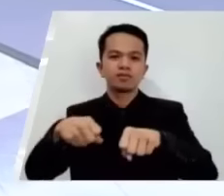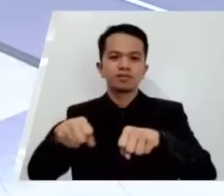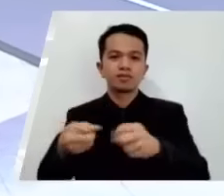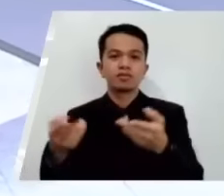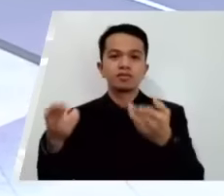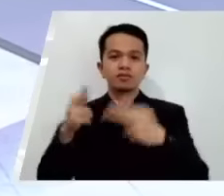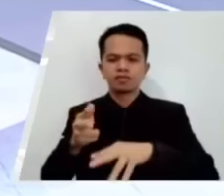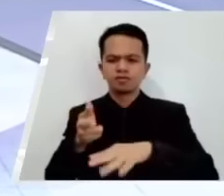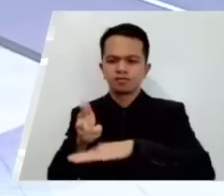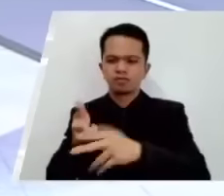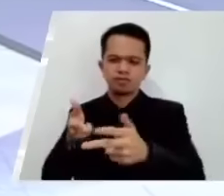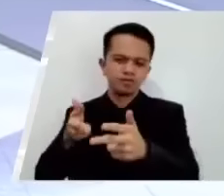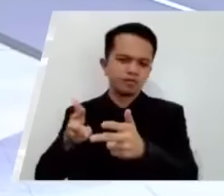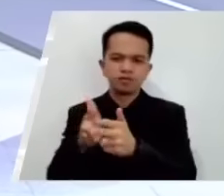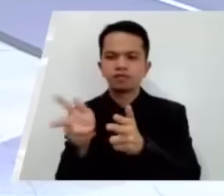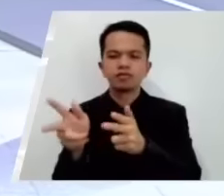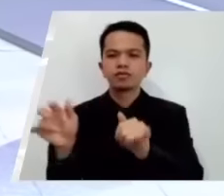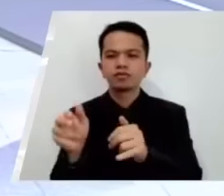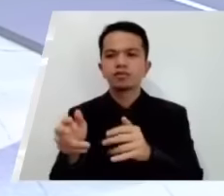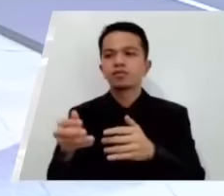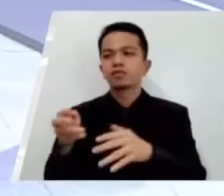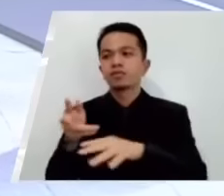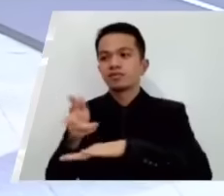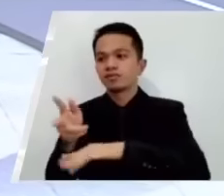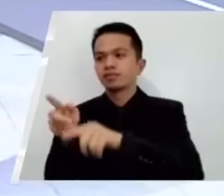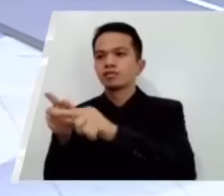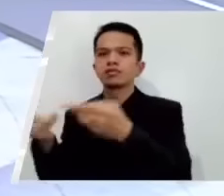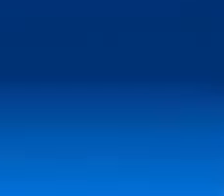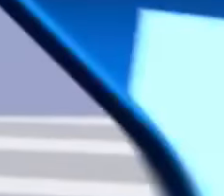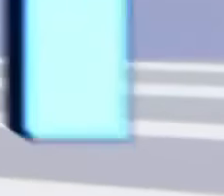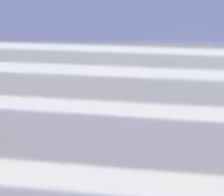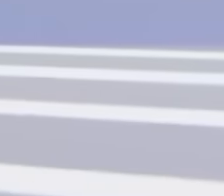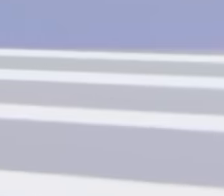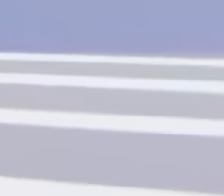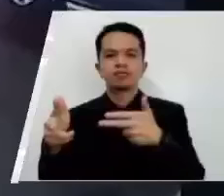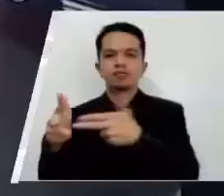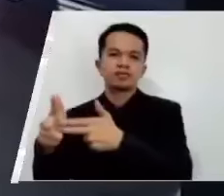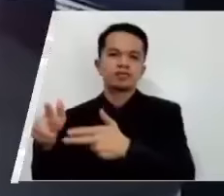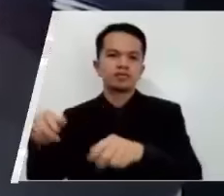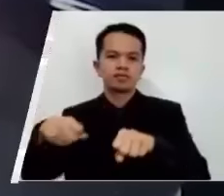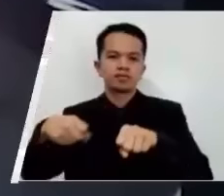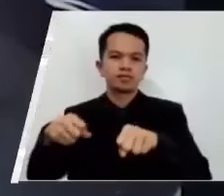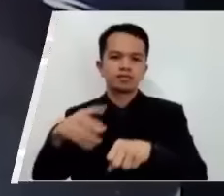ng kotse at dalawang tricycle. Saksi, si Oscar Oida.